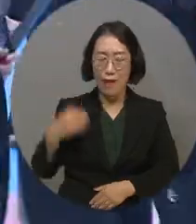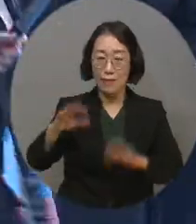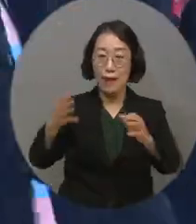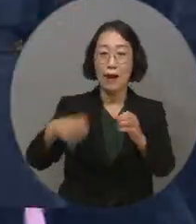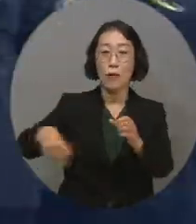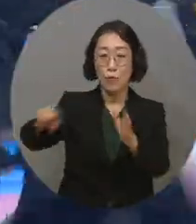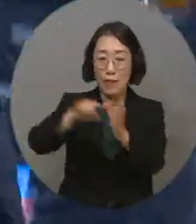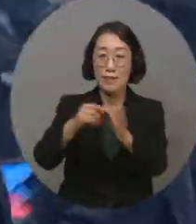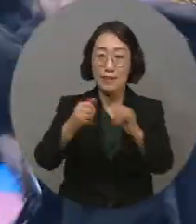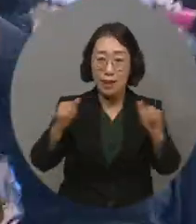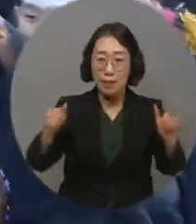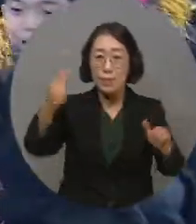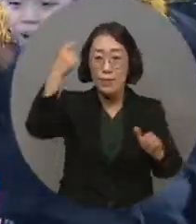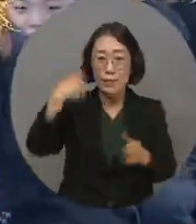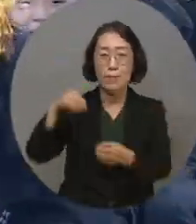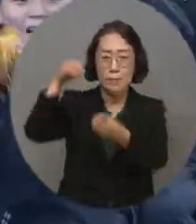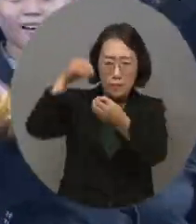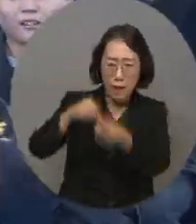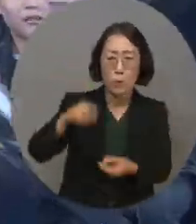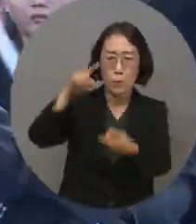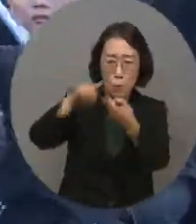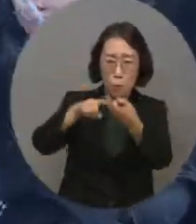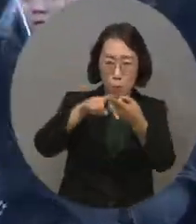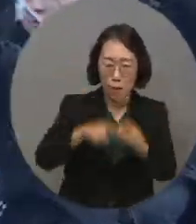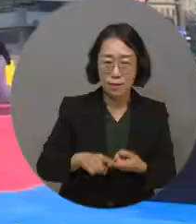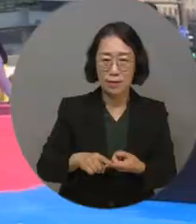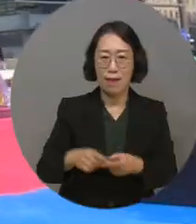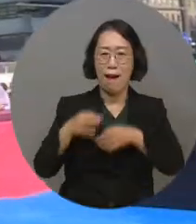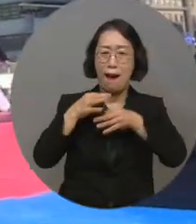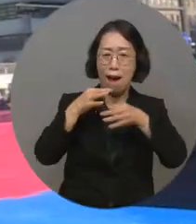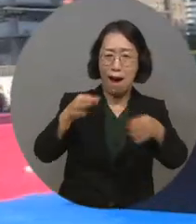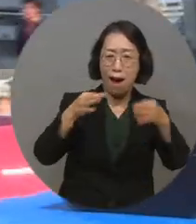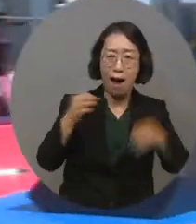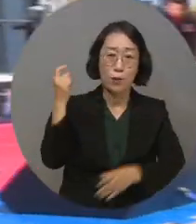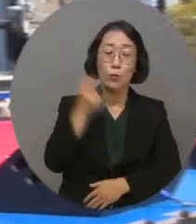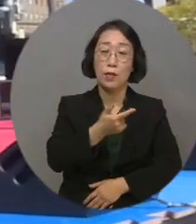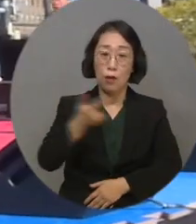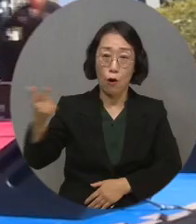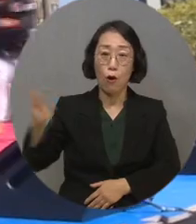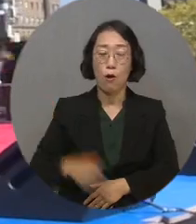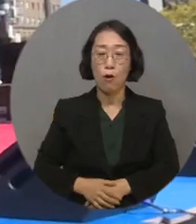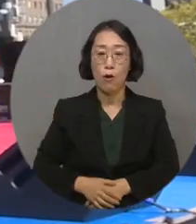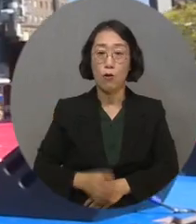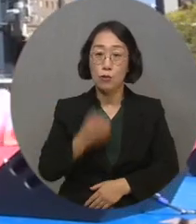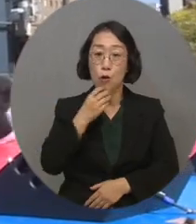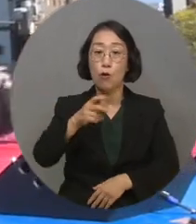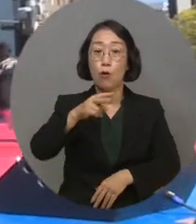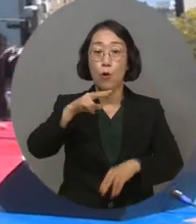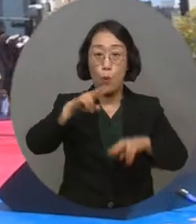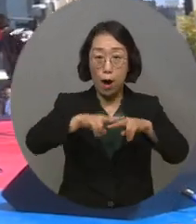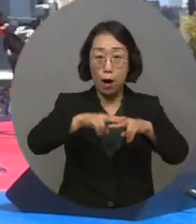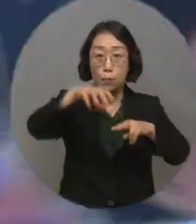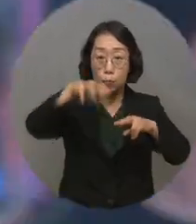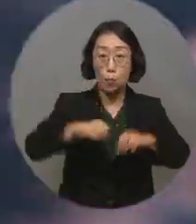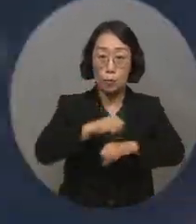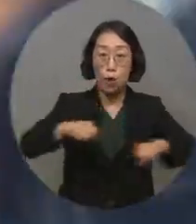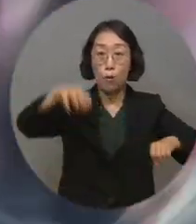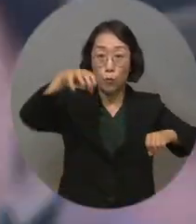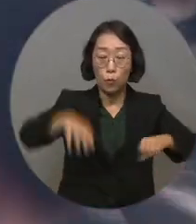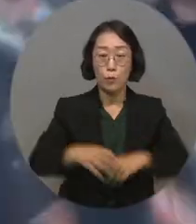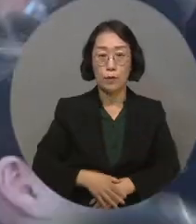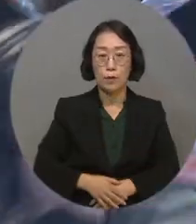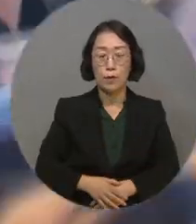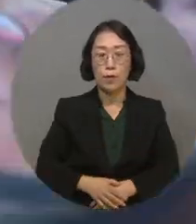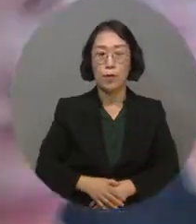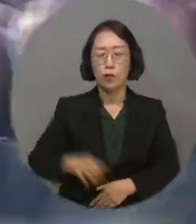기합 소리가 광화문 광장을 가득 채웁니다. 지난 29일 서울 광화문 광장에서 제2회